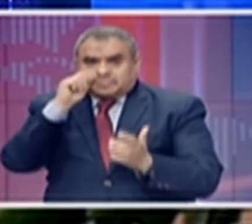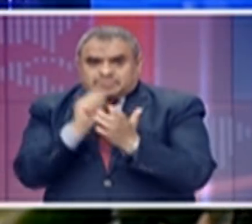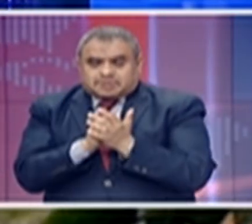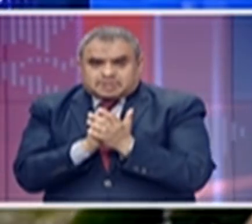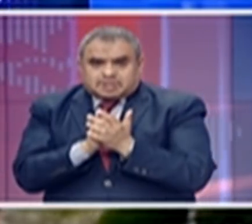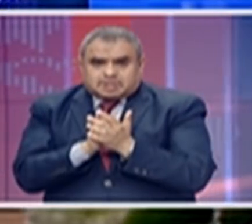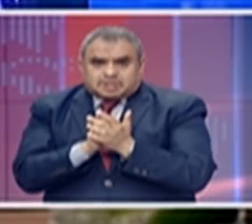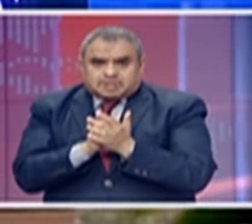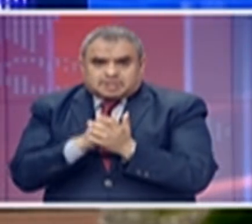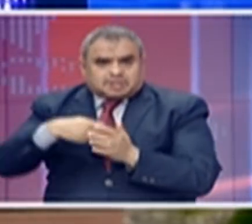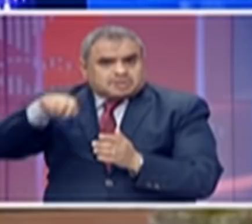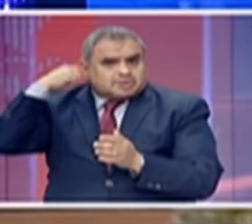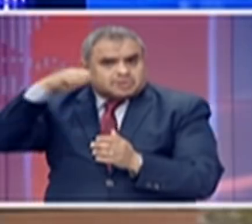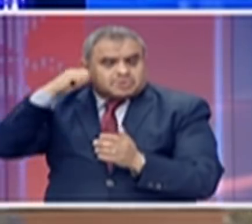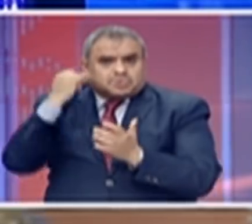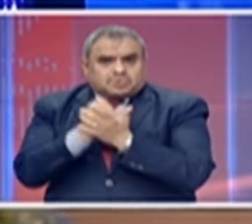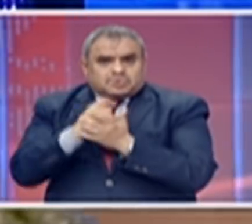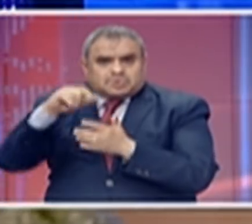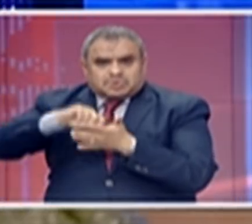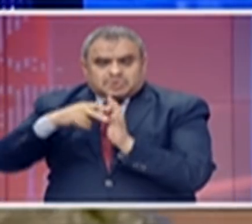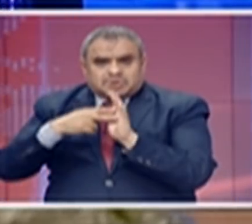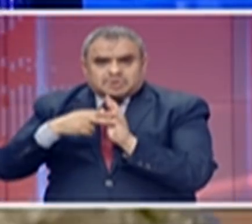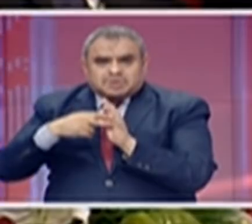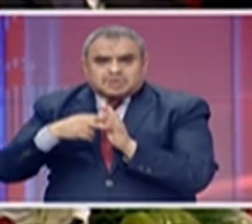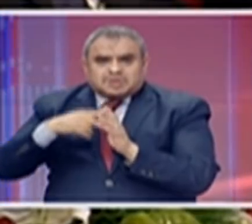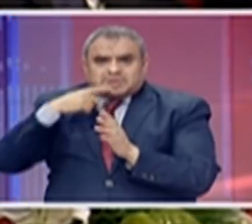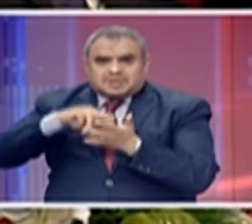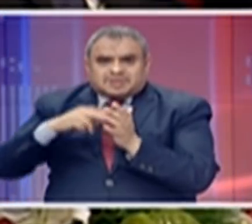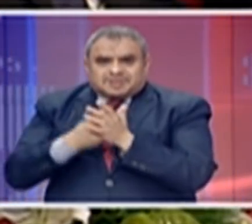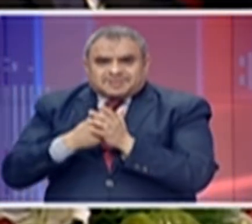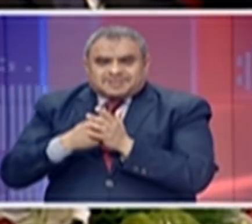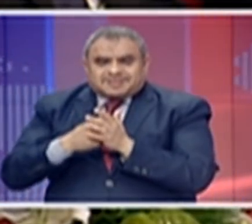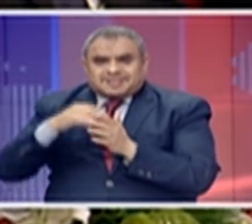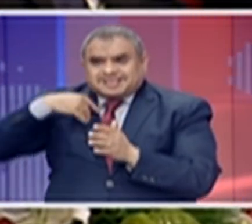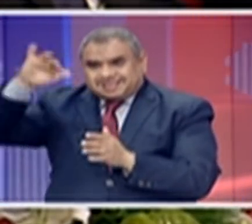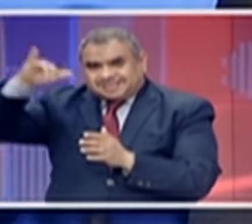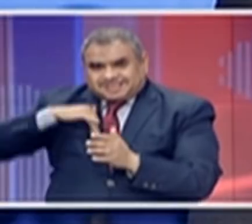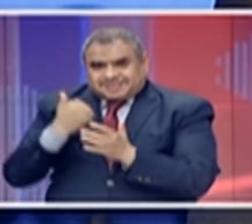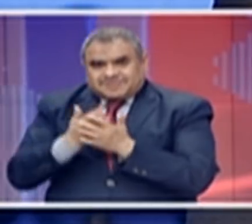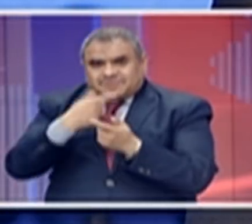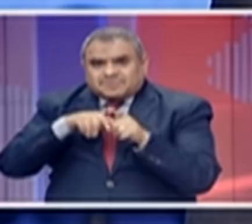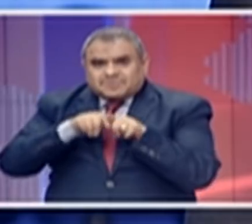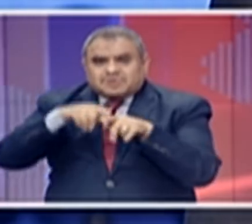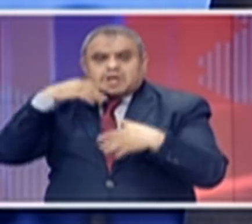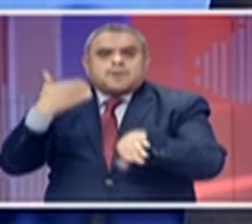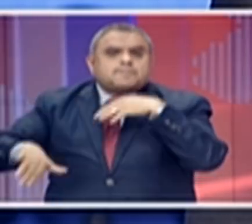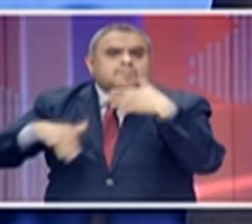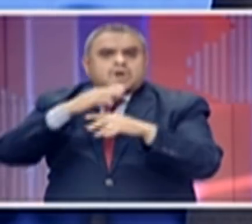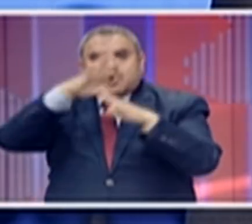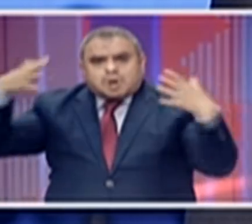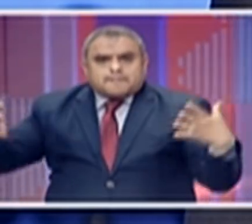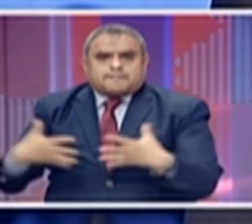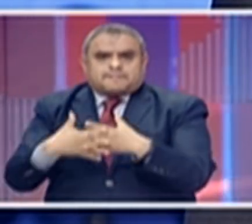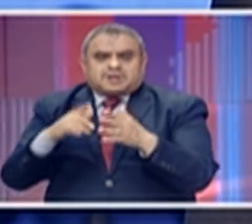رايح اقابل الريس، عصو حضرته مش جاي مش جاي لحضرتي، جاي لاخوات سوق القدرات الخاصة،